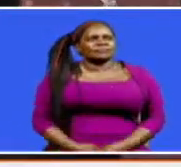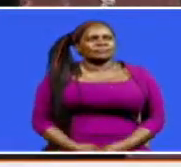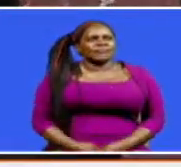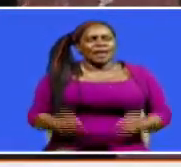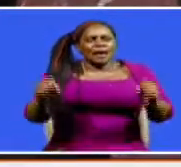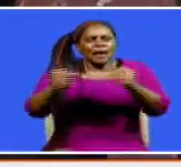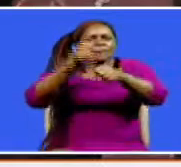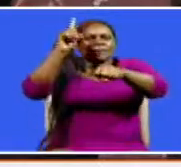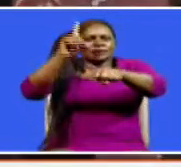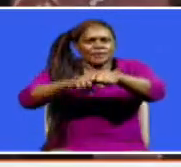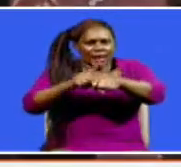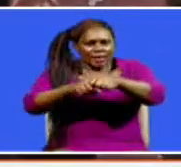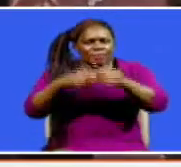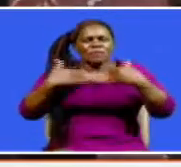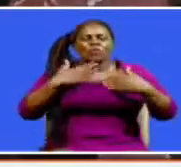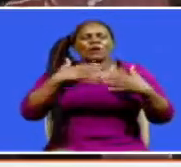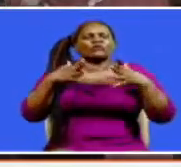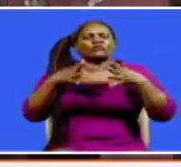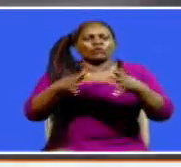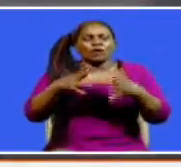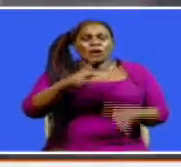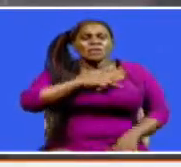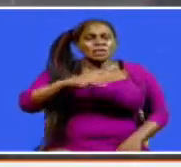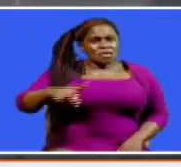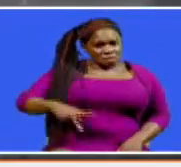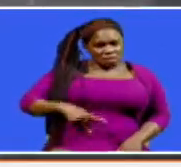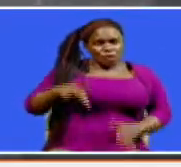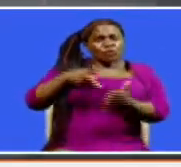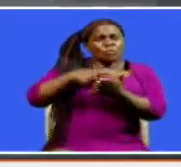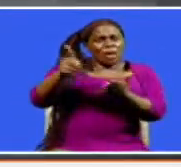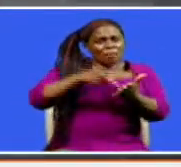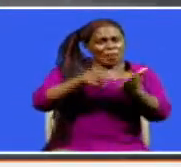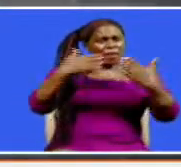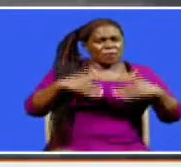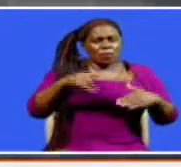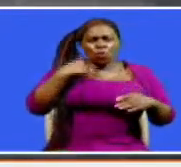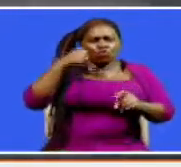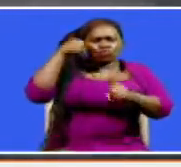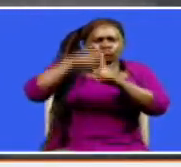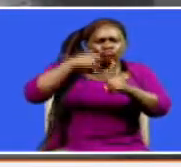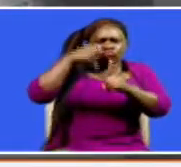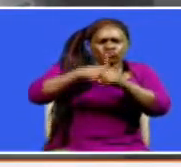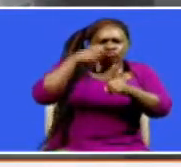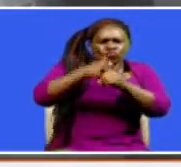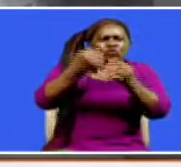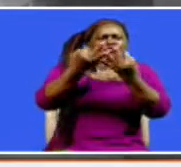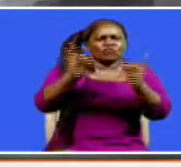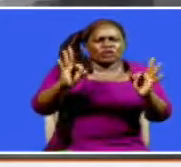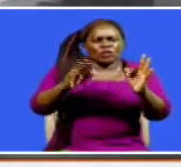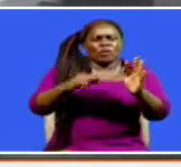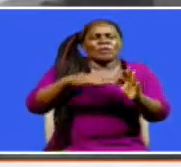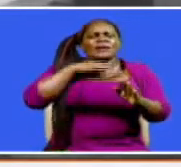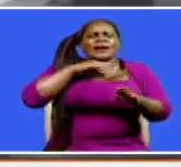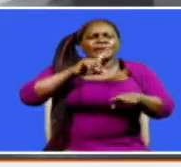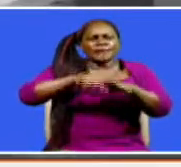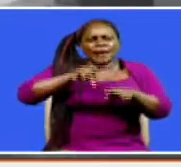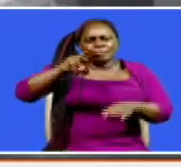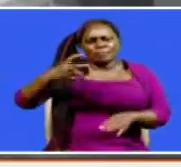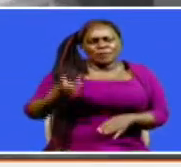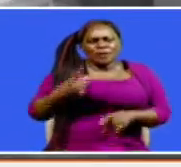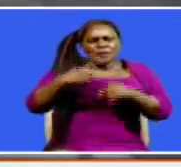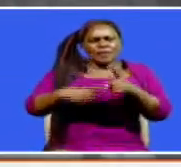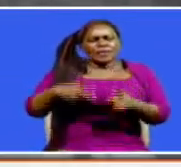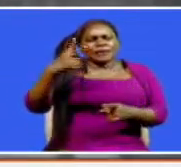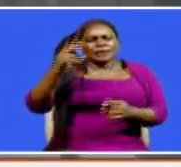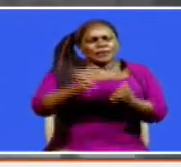Haya najiri huku shinikizo kutaka mfalme huyo kuwapa fidia waliopigania uhuru na kuuawa haswa muda wa taharuki kati ya